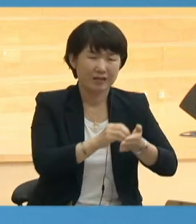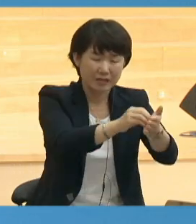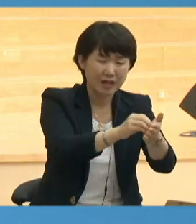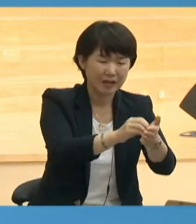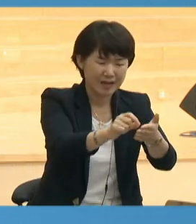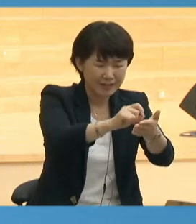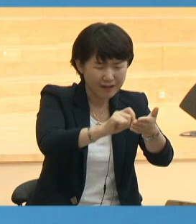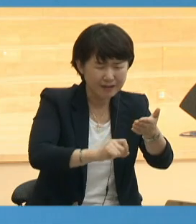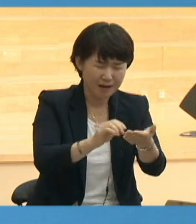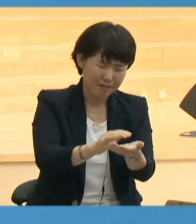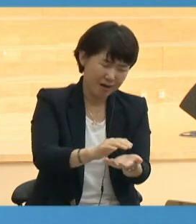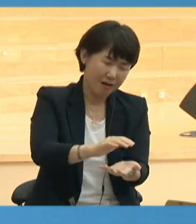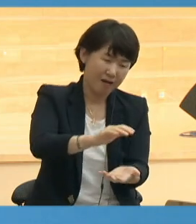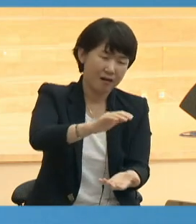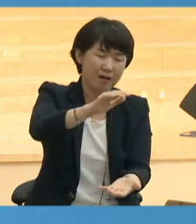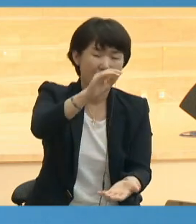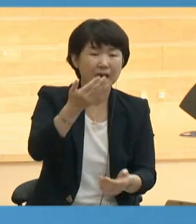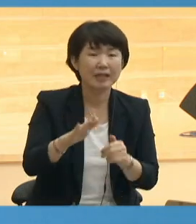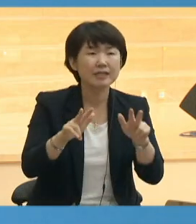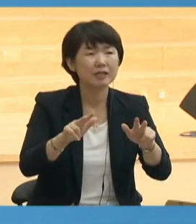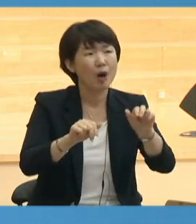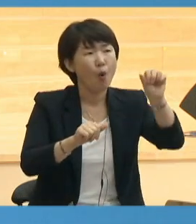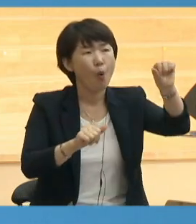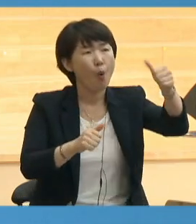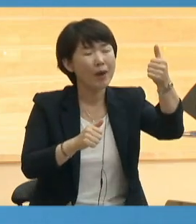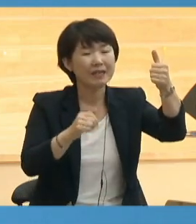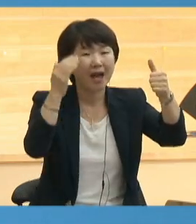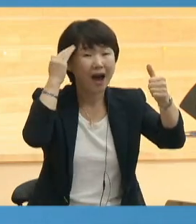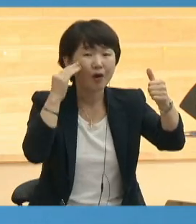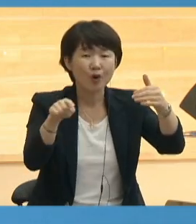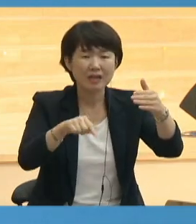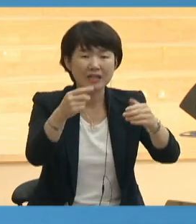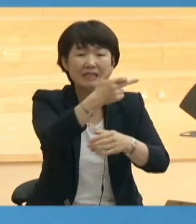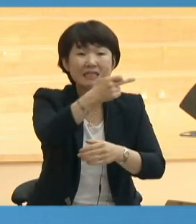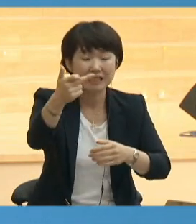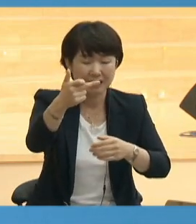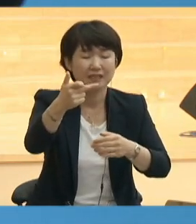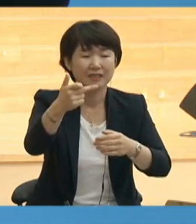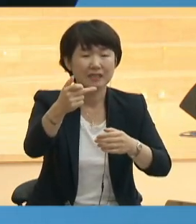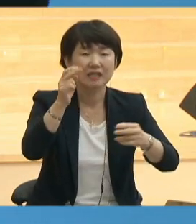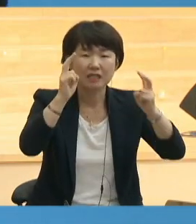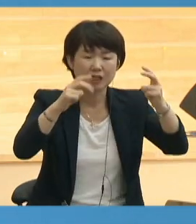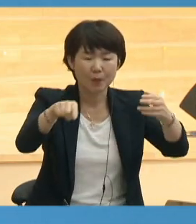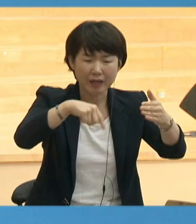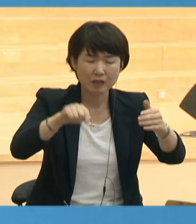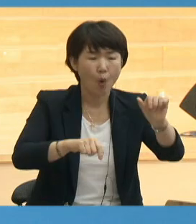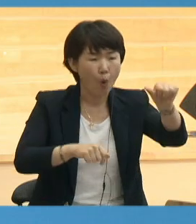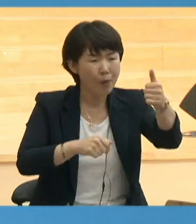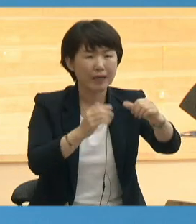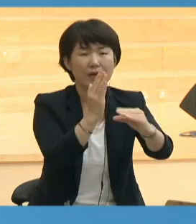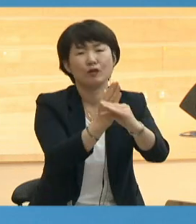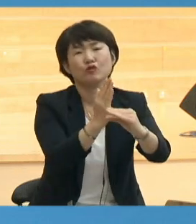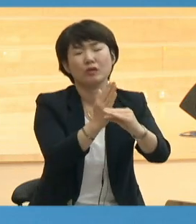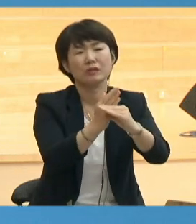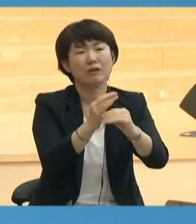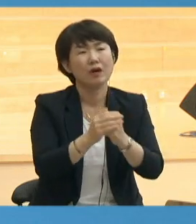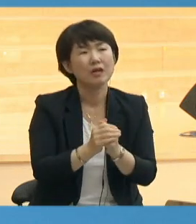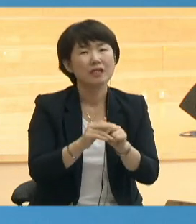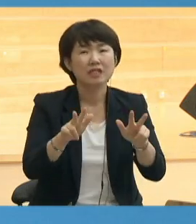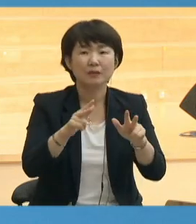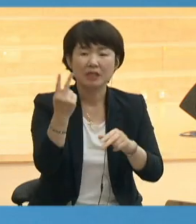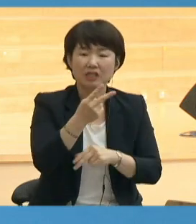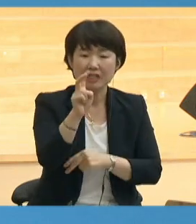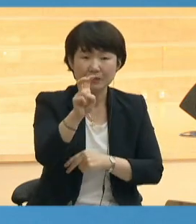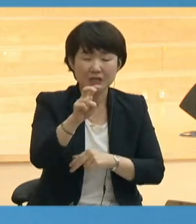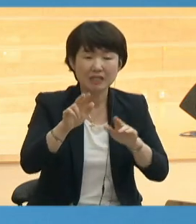아시죠 어 우리나라의 지금 500대 기업 500대 기업 임원 웬만한 기업 답니다 500대 기업이 2020 년